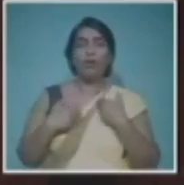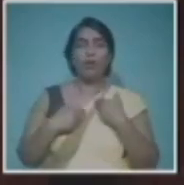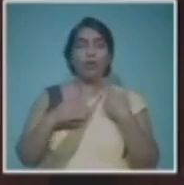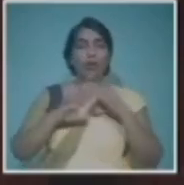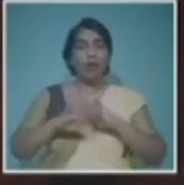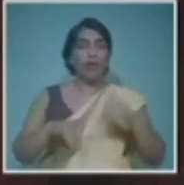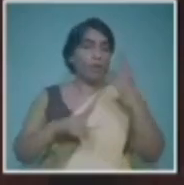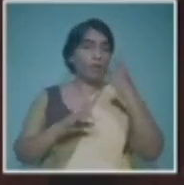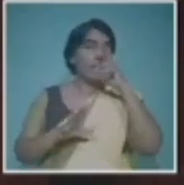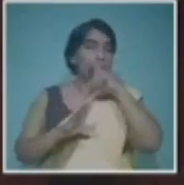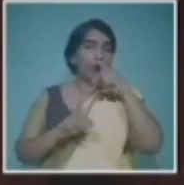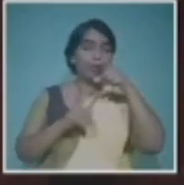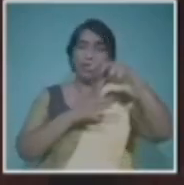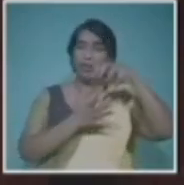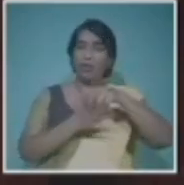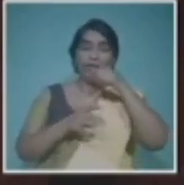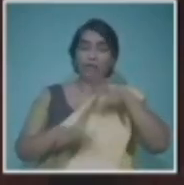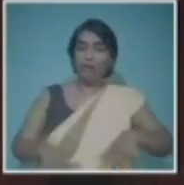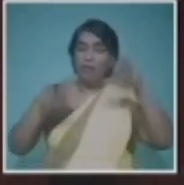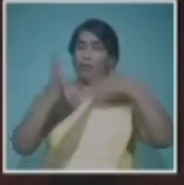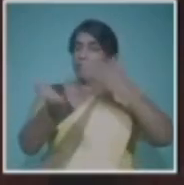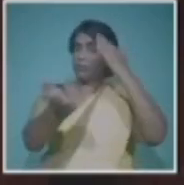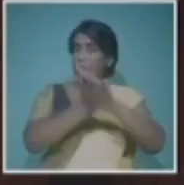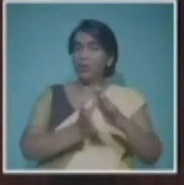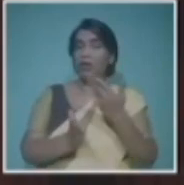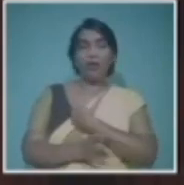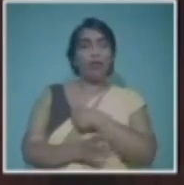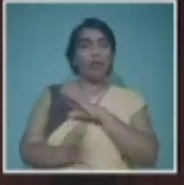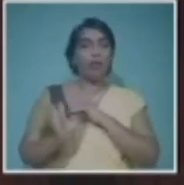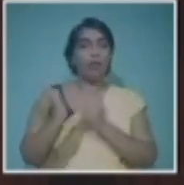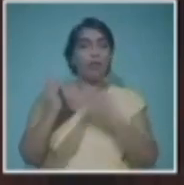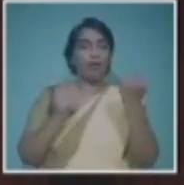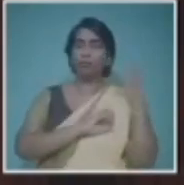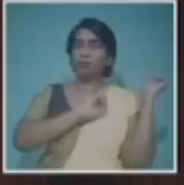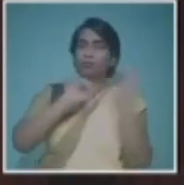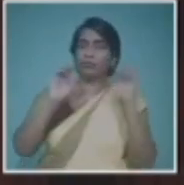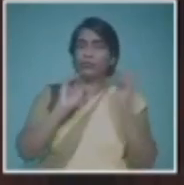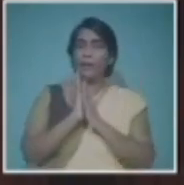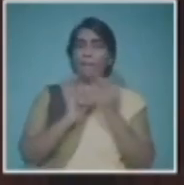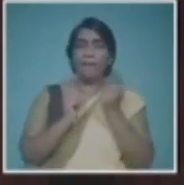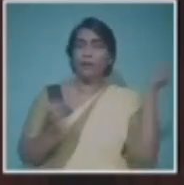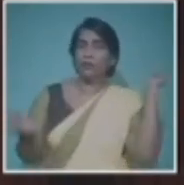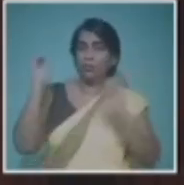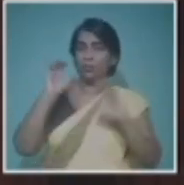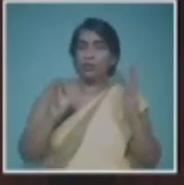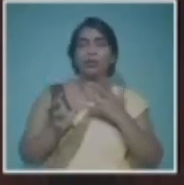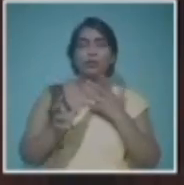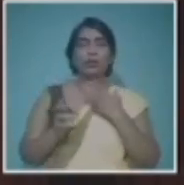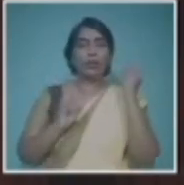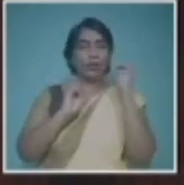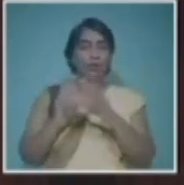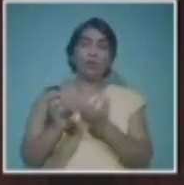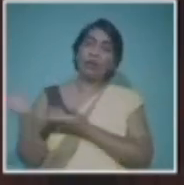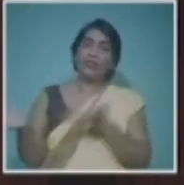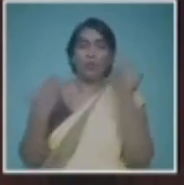දහස් ගානකට ඒ කිල්නොච්චේ වෙනුවෙන් ගංගතර ආධාර අරන් යනකොට සමිත හාමුදුරු ලොරි ගණන් පුරවල පන්සල් වලින් එකතු කරගෙන බඩු මුට්ටුටි ගෙනත් දුන්න මේවත්